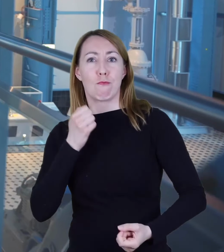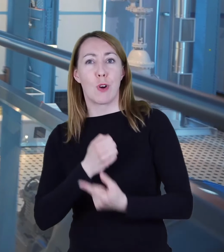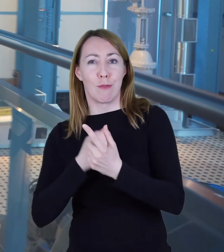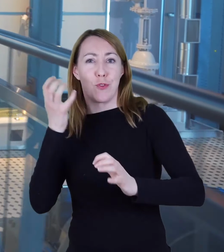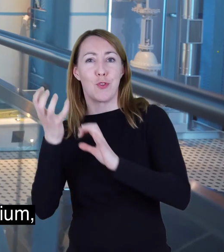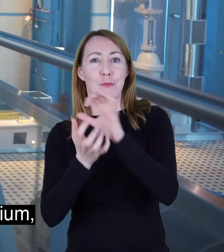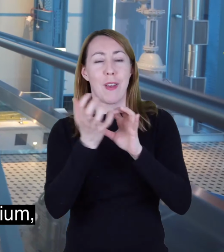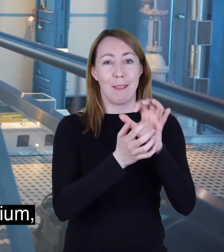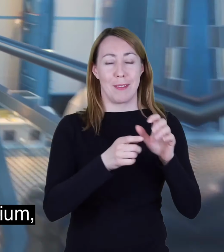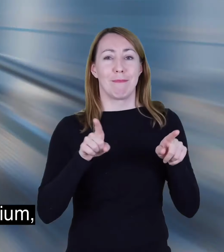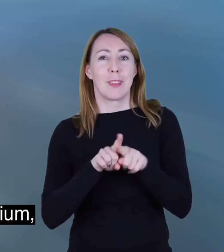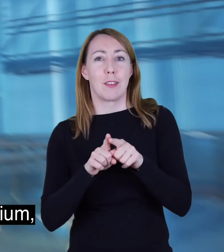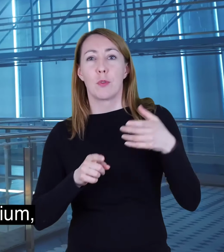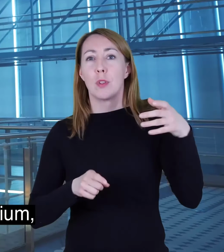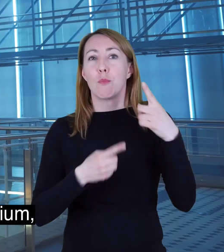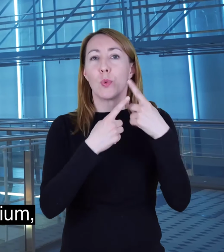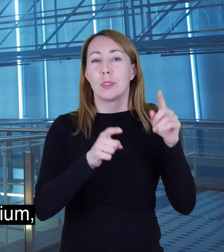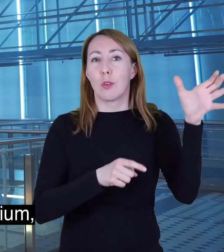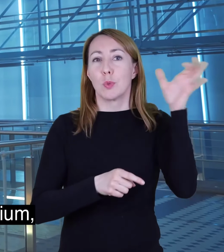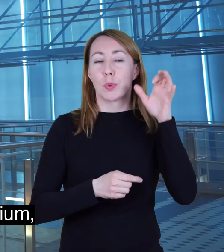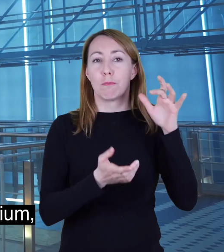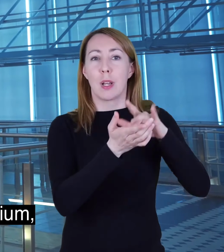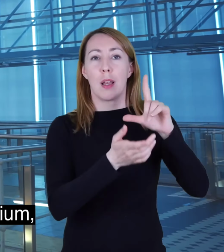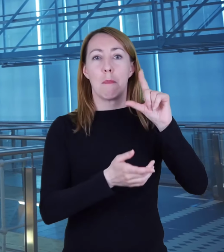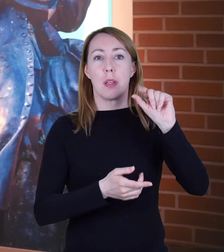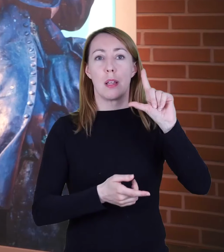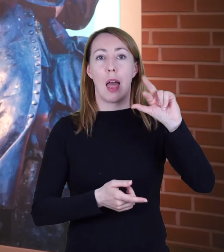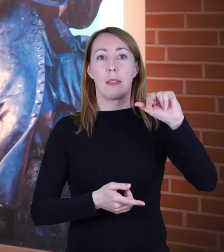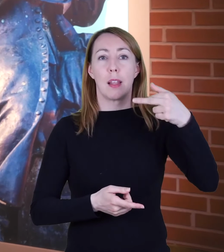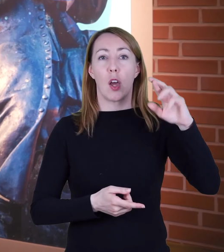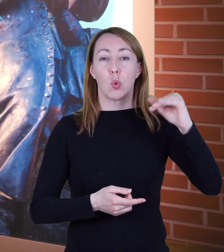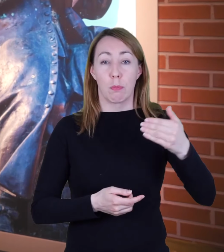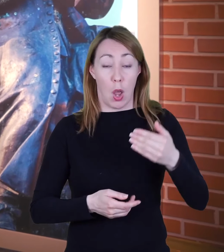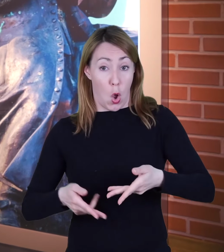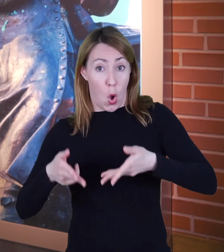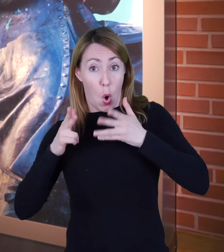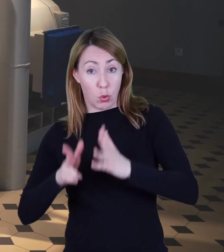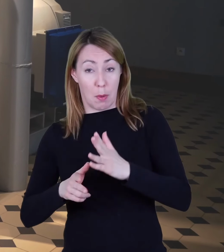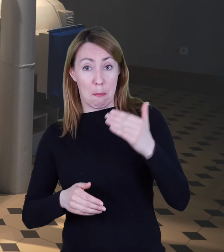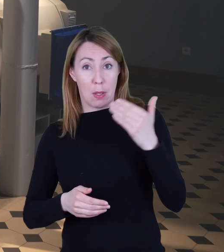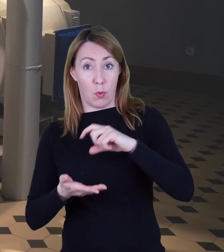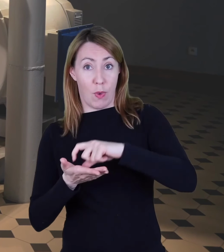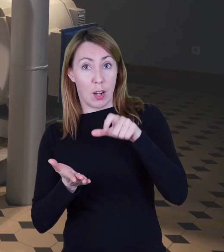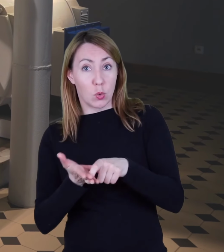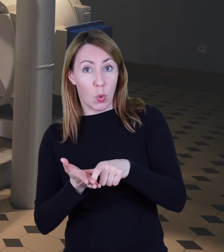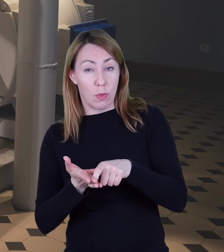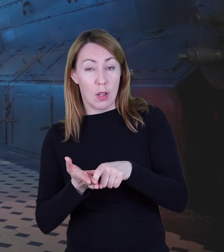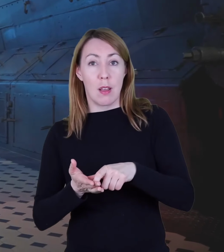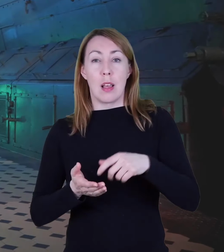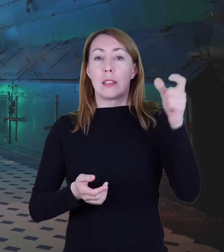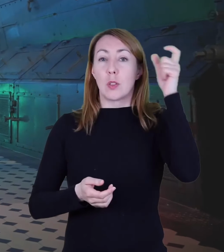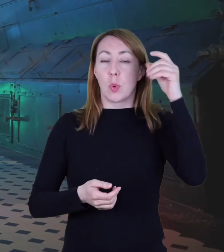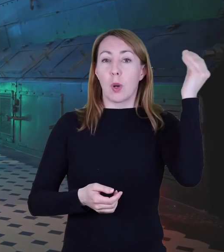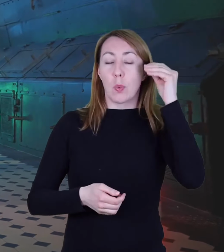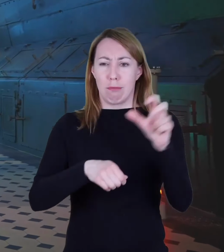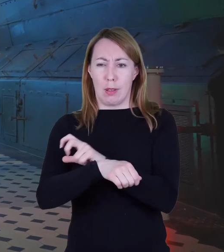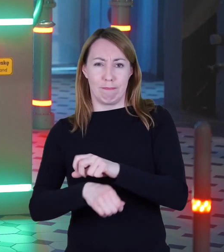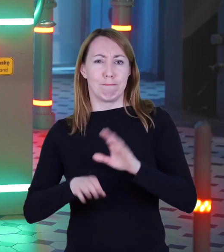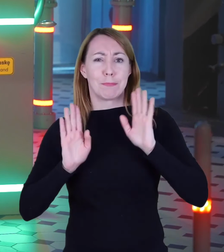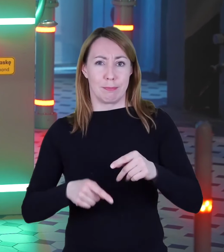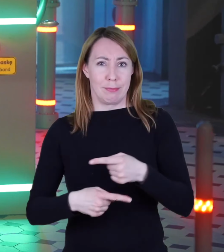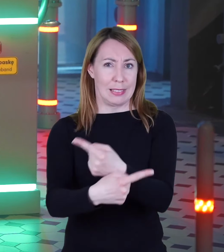niezbadane światy i posłuchasz pokazów muzycznych w planetarium, a 8000 metrów kwadratowych Centrum Nauki i Techniki